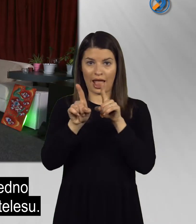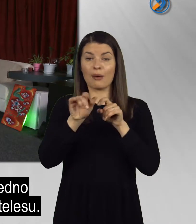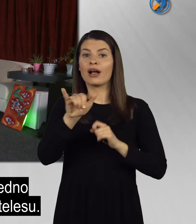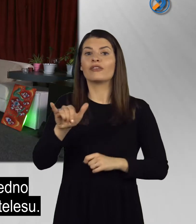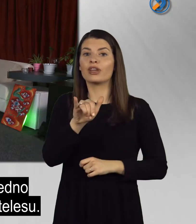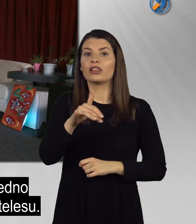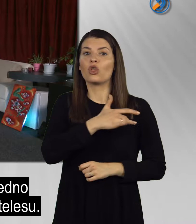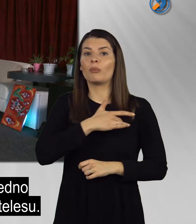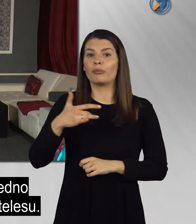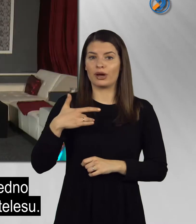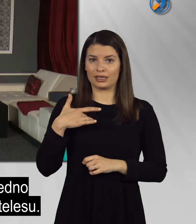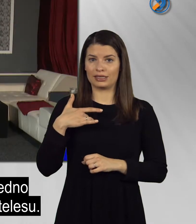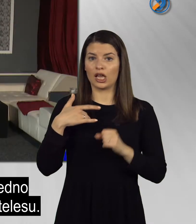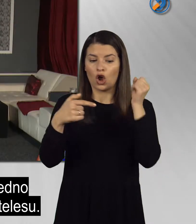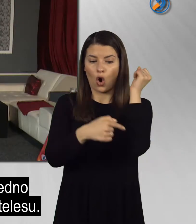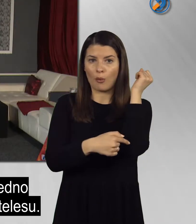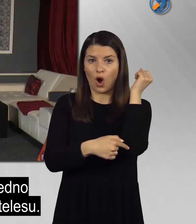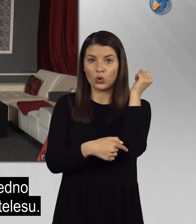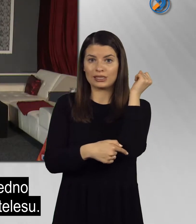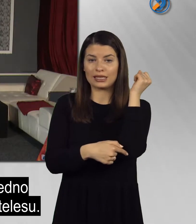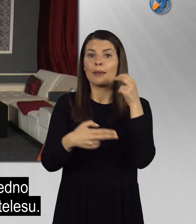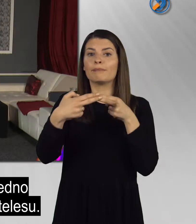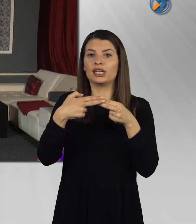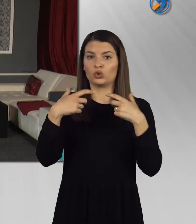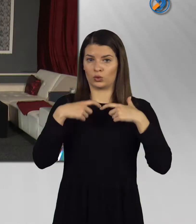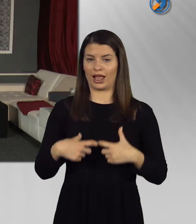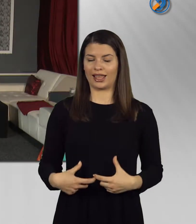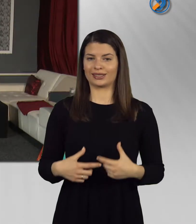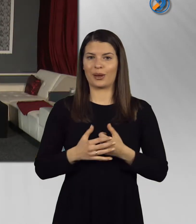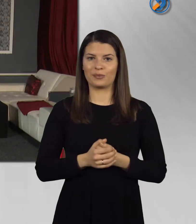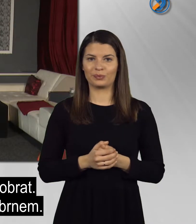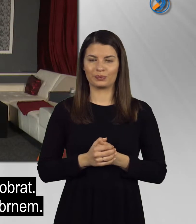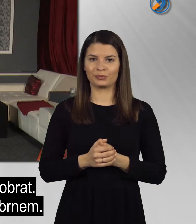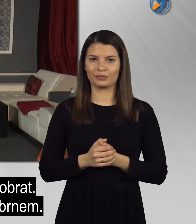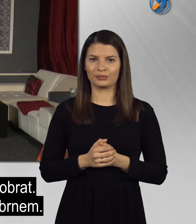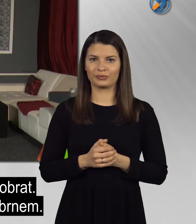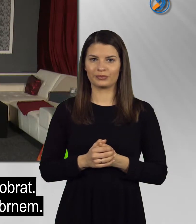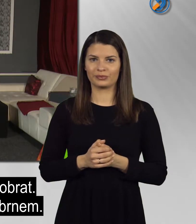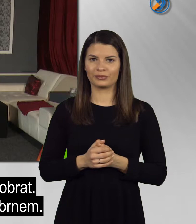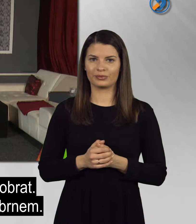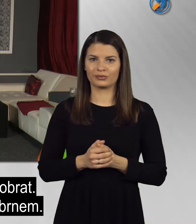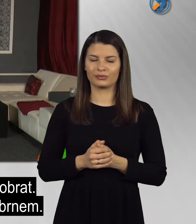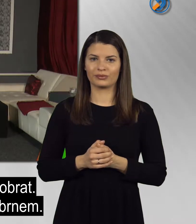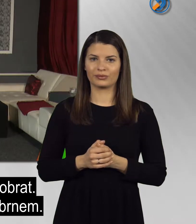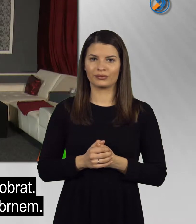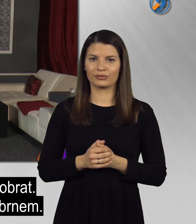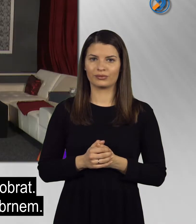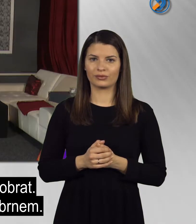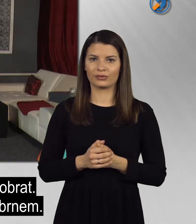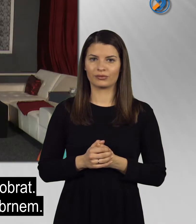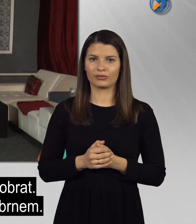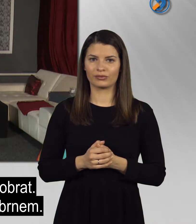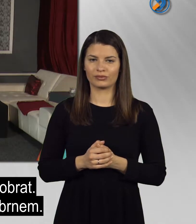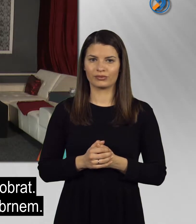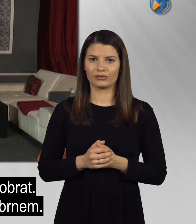vedno prsi. Komolci ob telesu. Tako. In